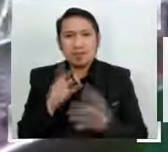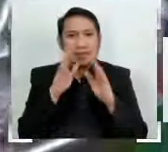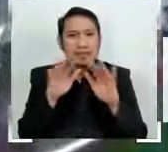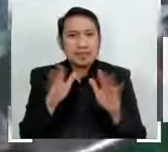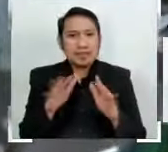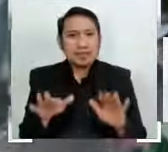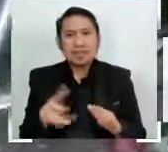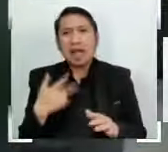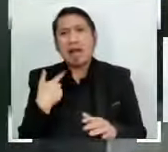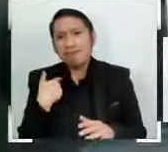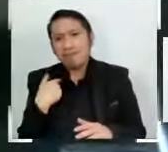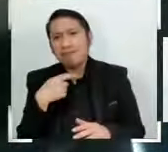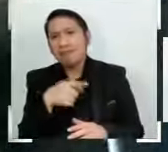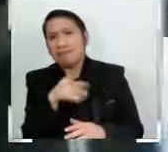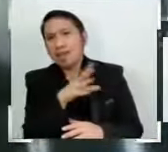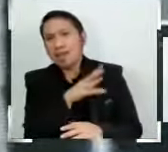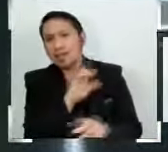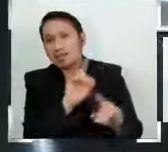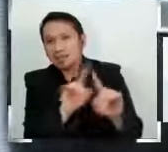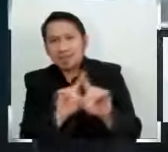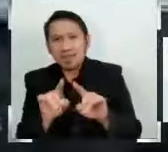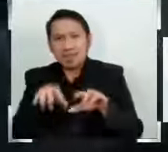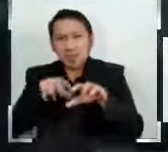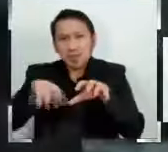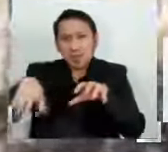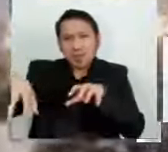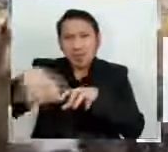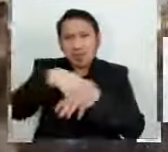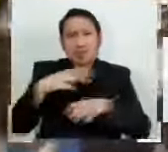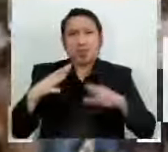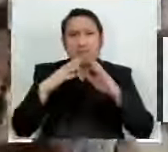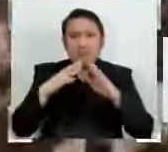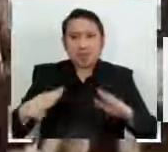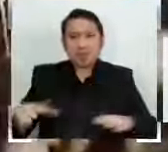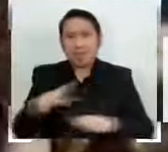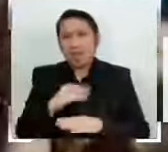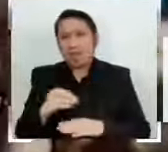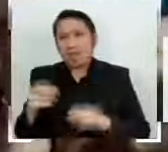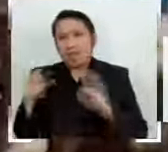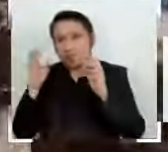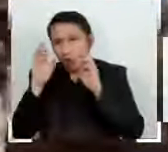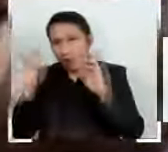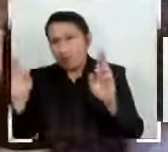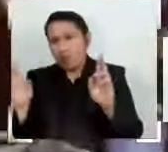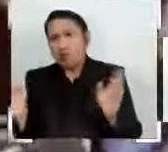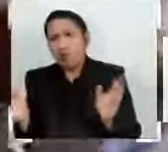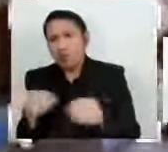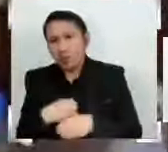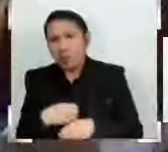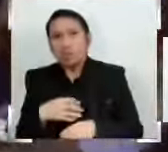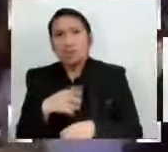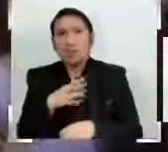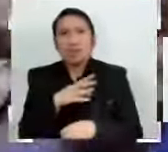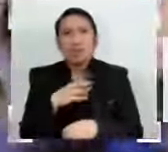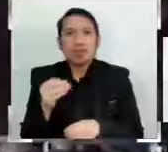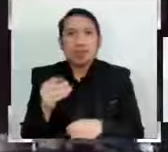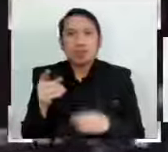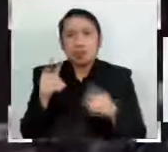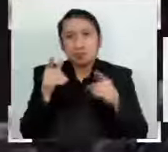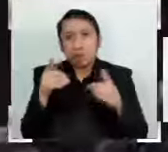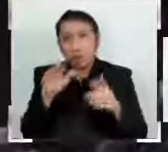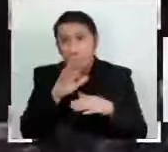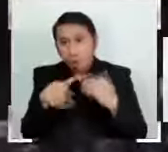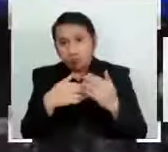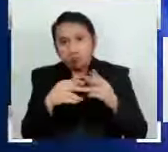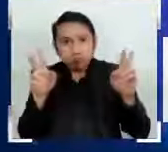dekorasyong pampasko sa paligid ng simbahan at munisipyo. Tila white Christmas naman ang peg ng munisipyo dahil sa ginanap